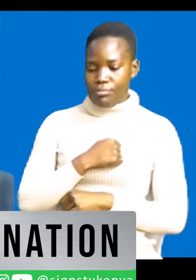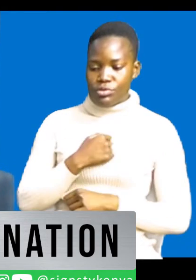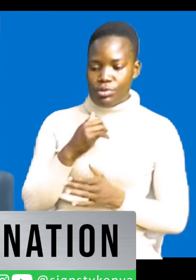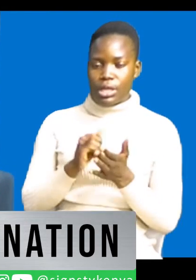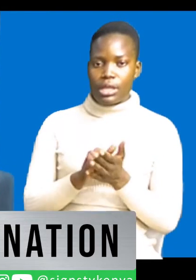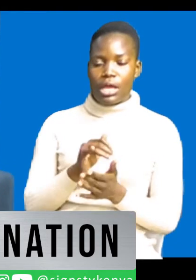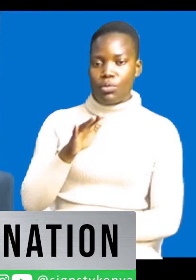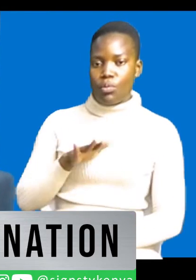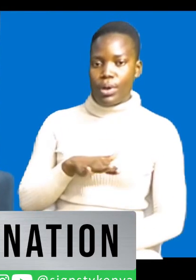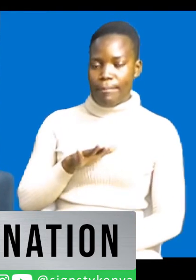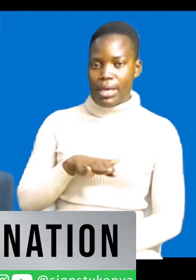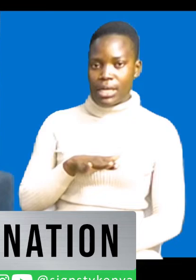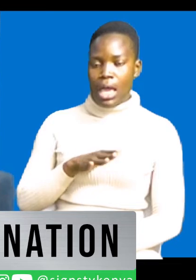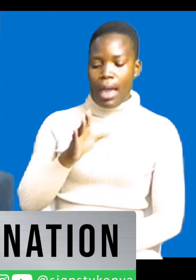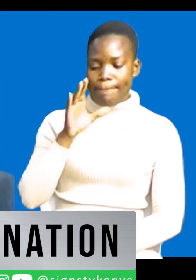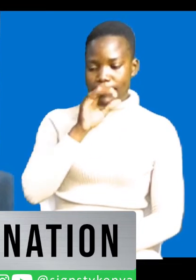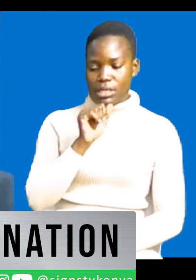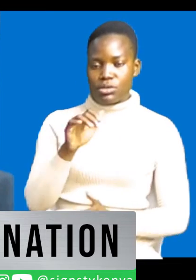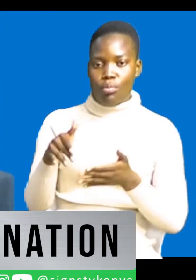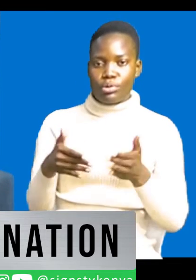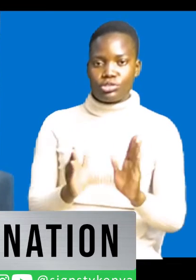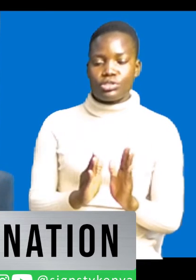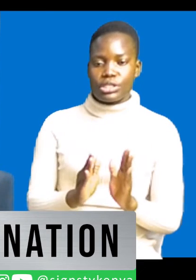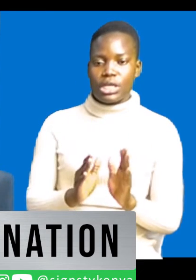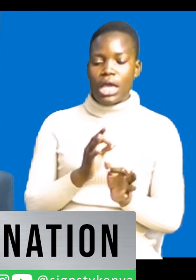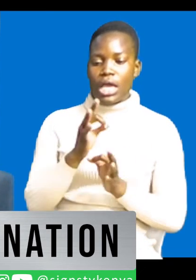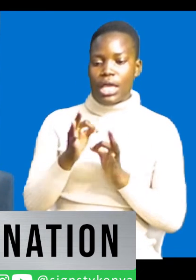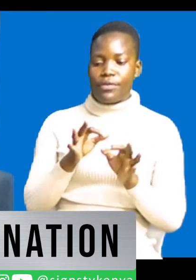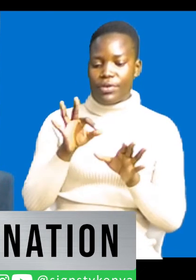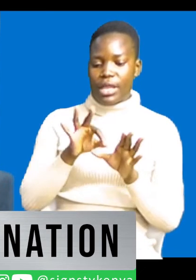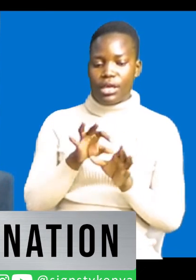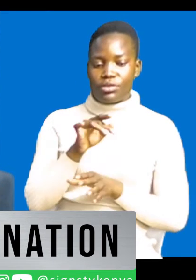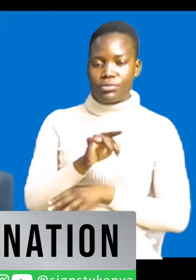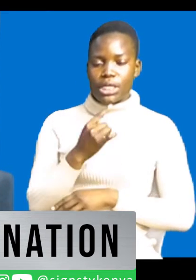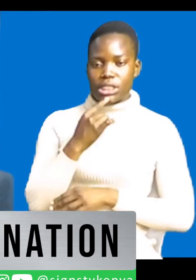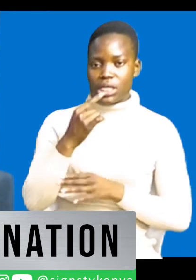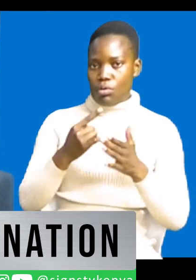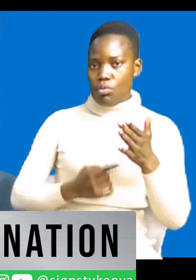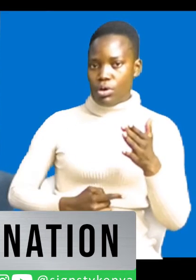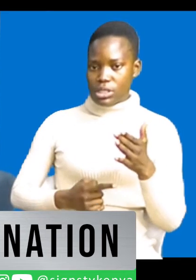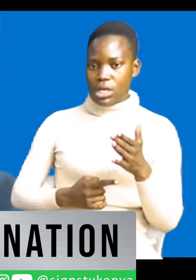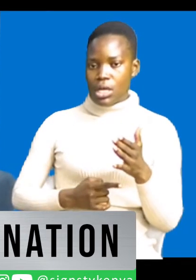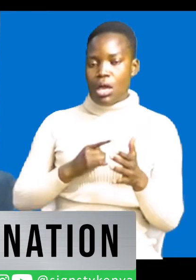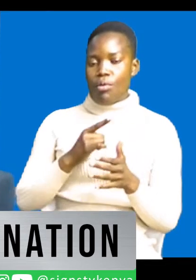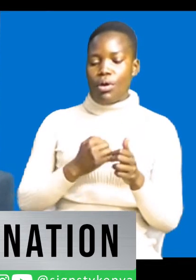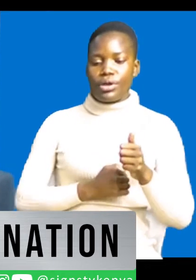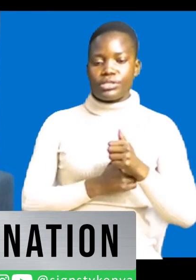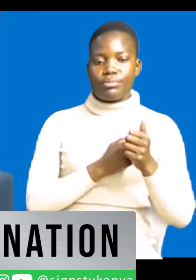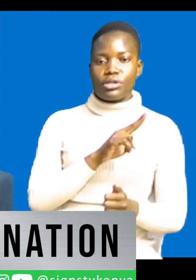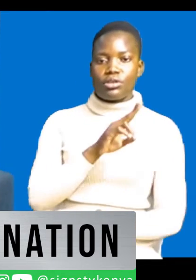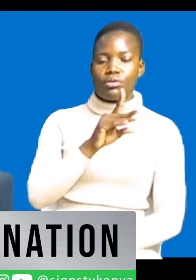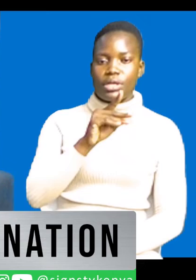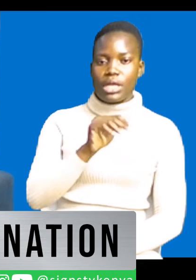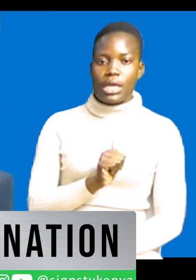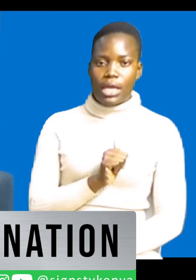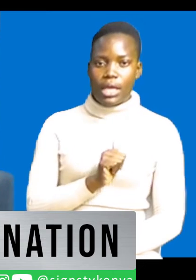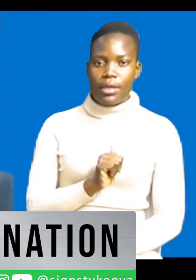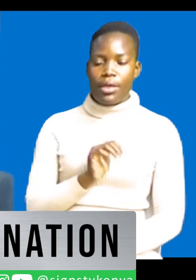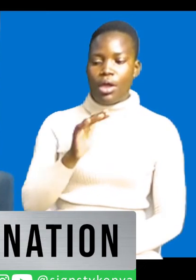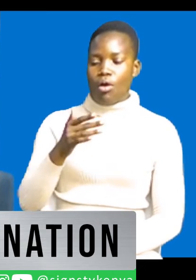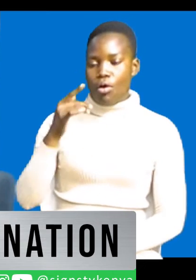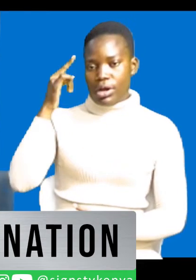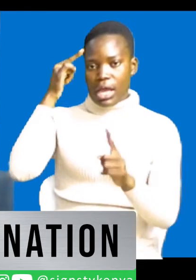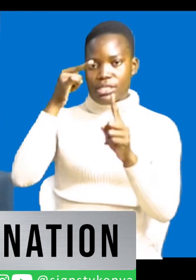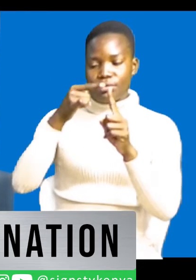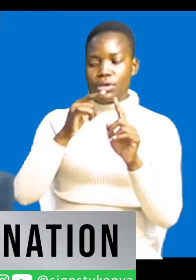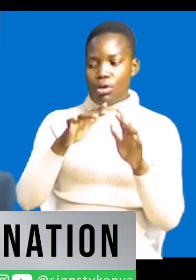women tunakosa nafasi. Ingekuwa hiyo elections badala ya kusema ati uko pande ya UDA, uko pande ya Azimio,